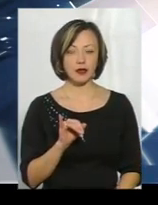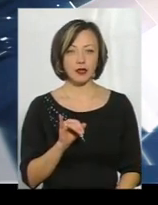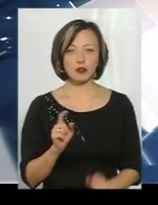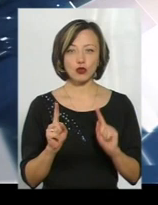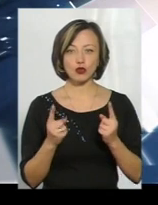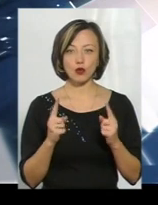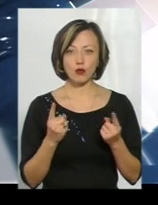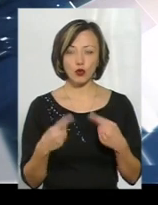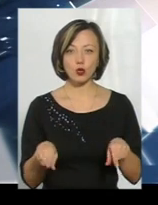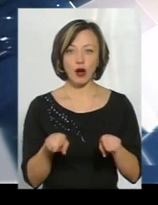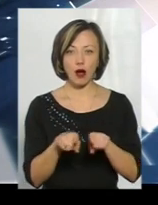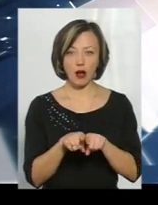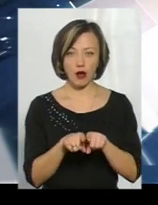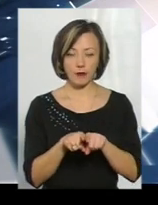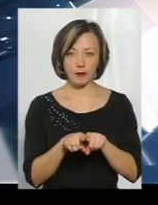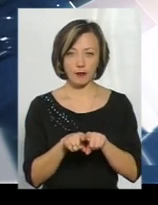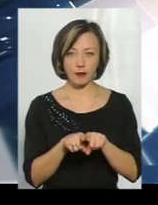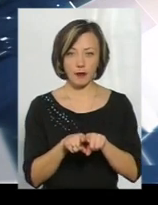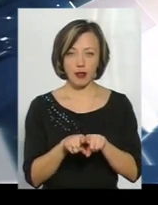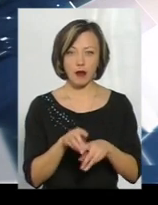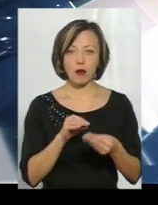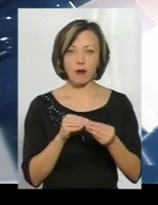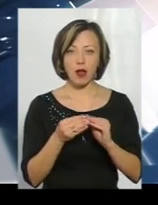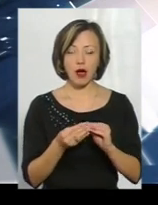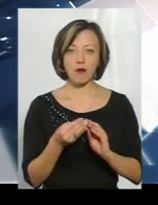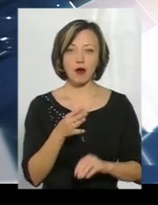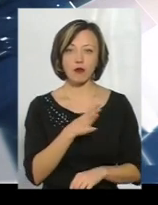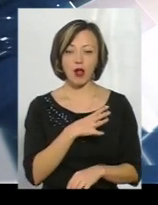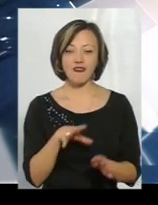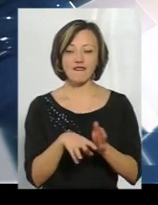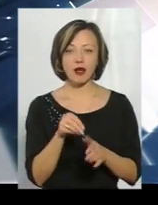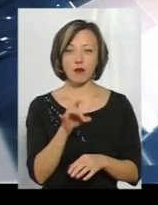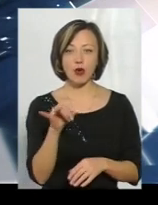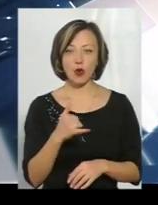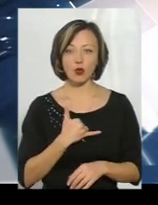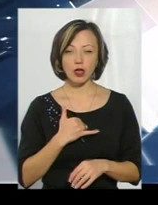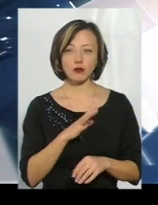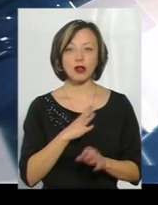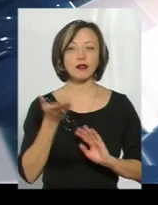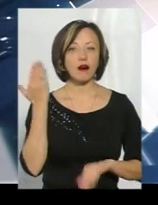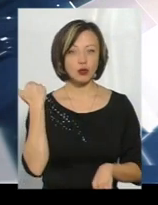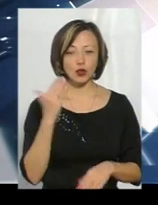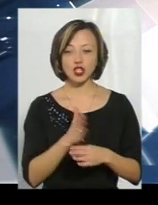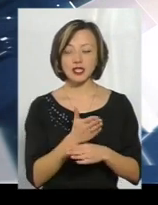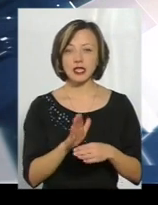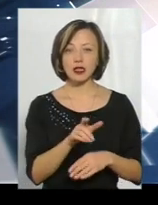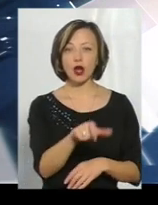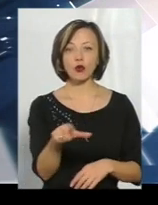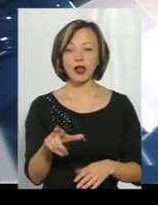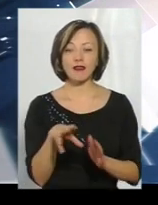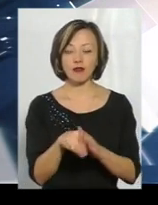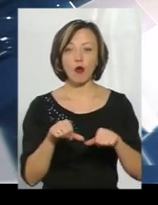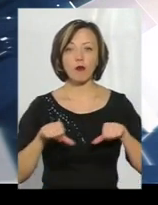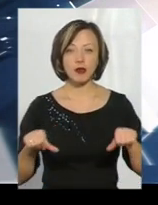чому така ще проблема була? Тому що вибори в нас були вже давно. Частина людей, які були в